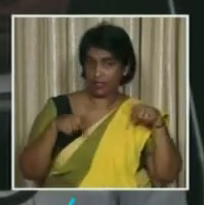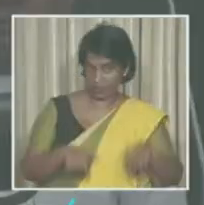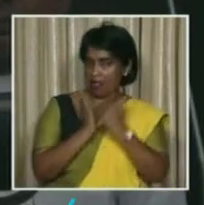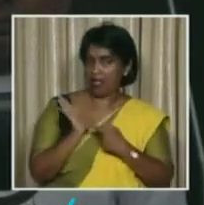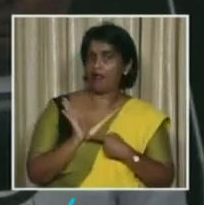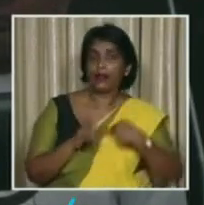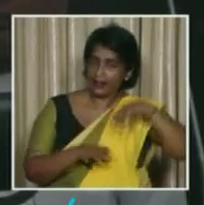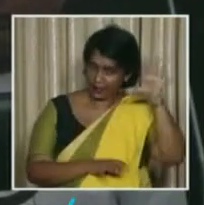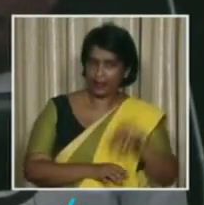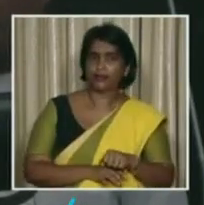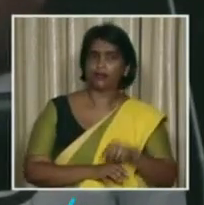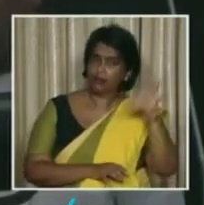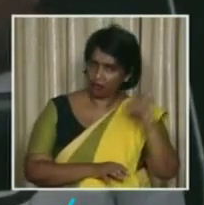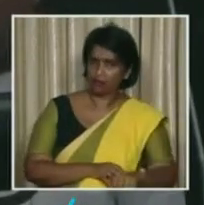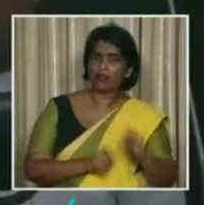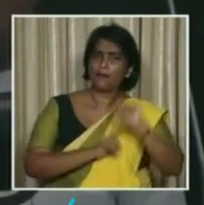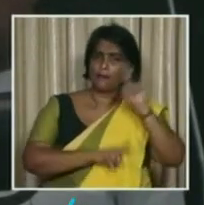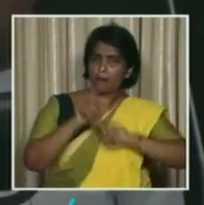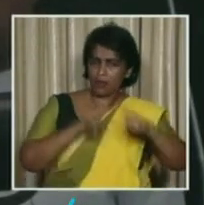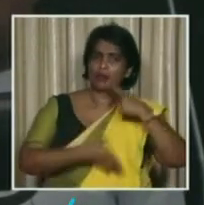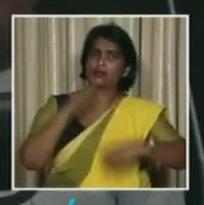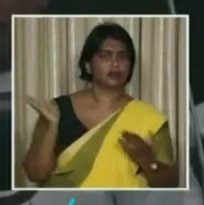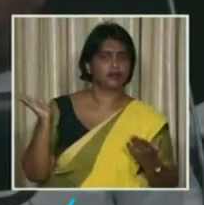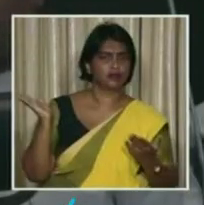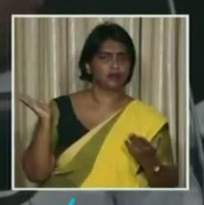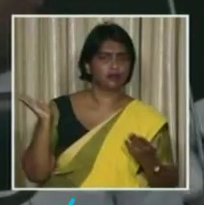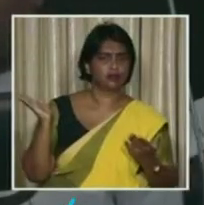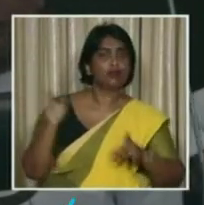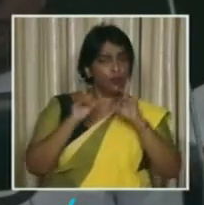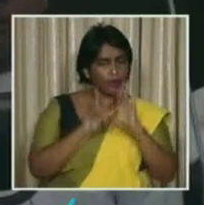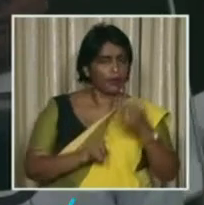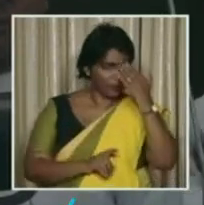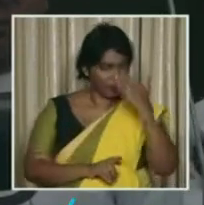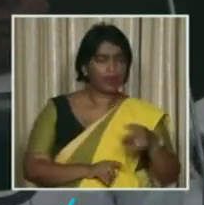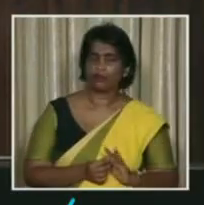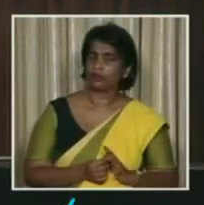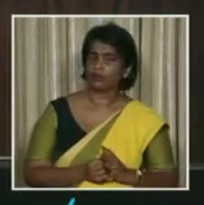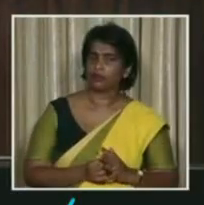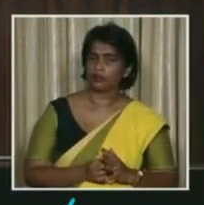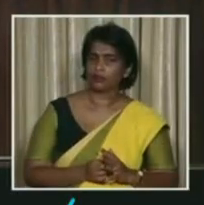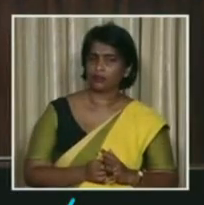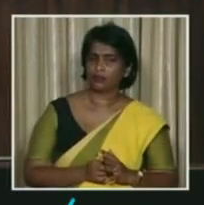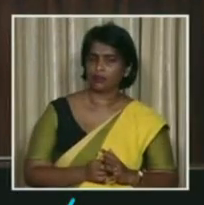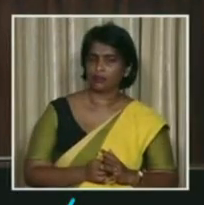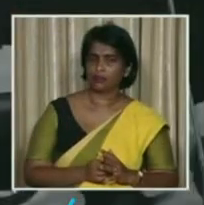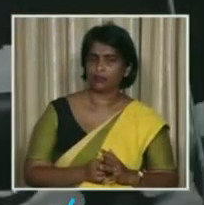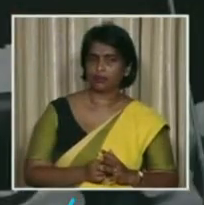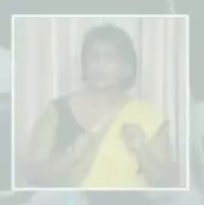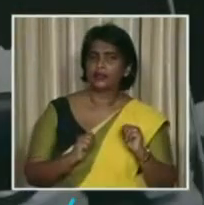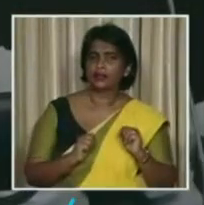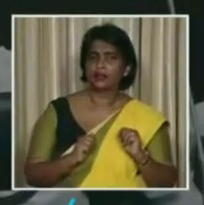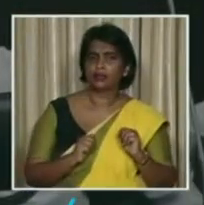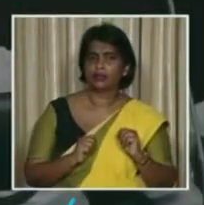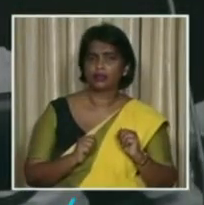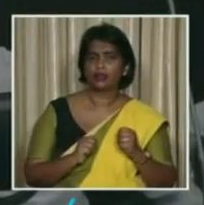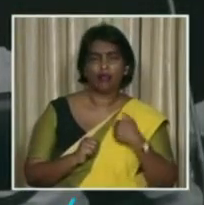පත්‍රයේ තියෙනවා. ගේන්න. ගෙනල්ලා මේක පාර්ලිමේන්තුවේ ඡන්ද විමසීමට භාජනය කරන්න. ඉතින් ඒ නිසා කරුණාකරලා මේක අදින්න එපා. ඇයි ඇයි ඇයි ඇයි දැන් ගේන්නේ නැත්තේ?